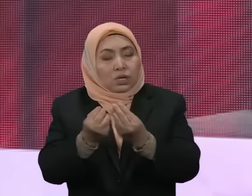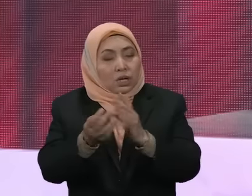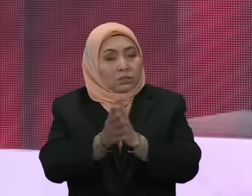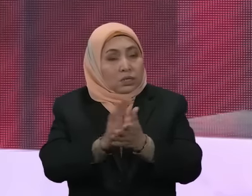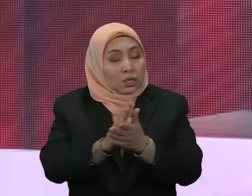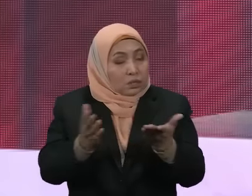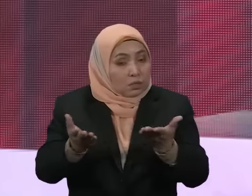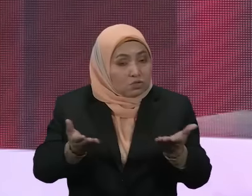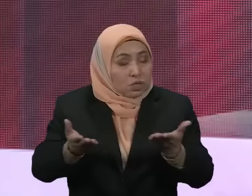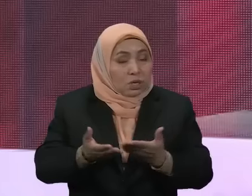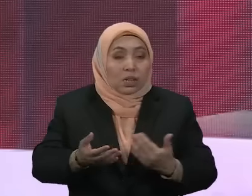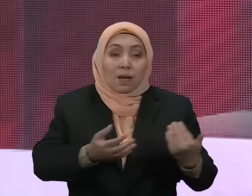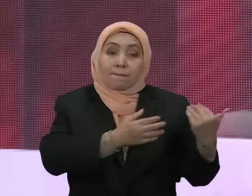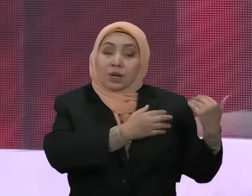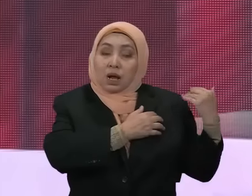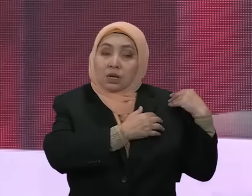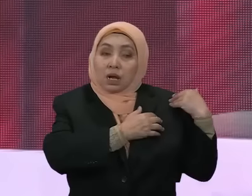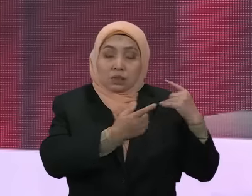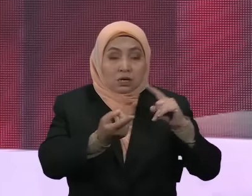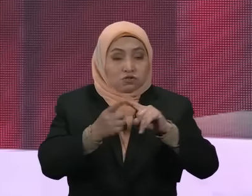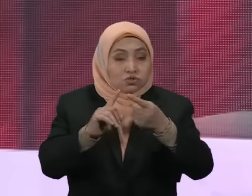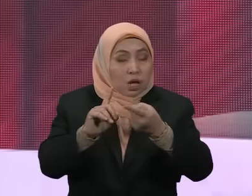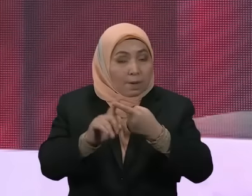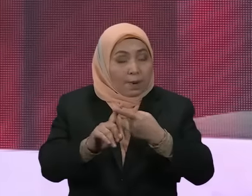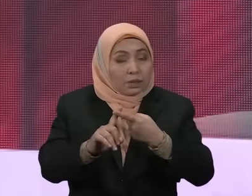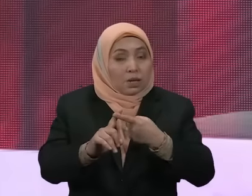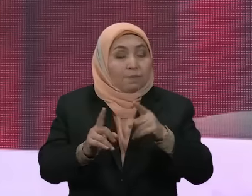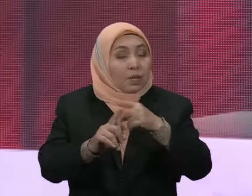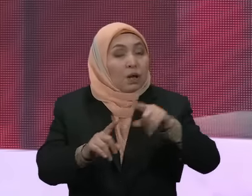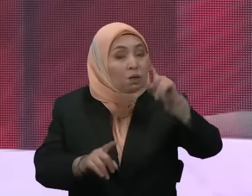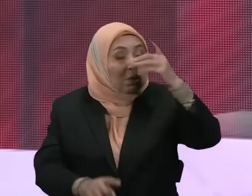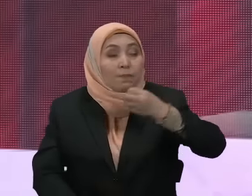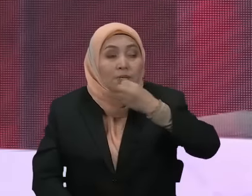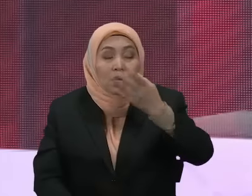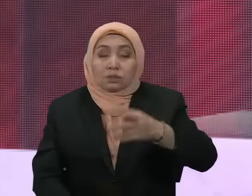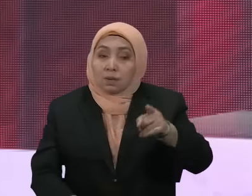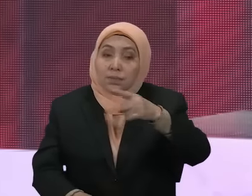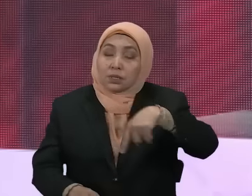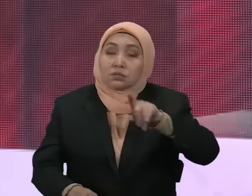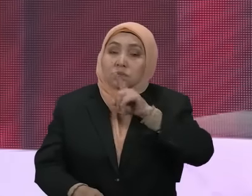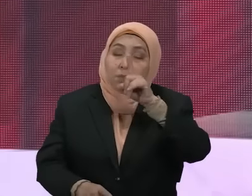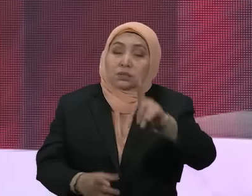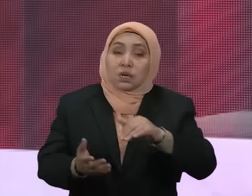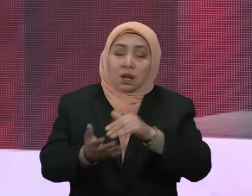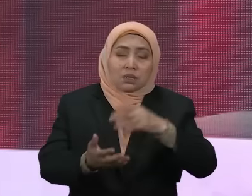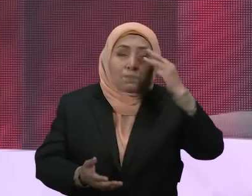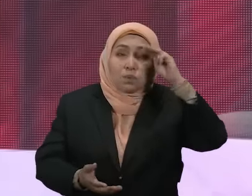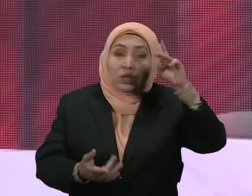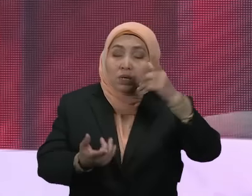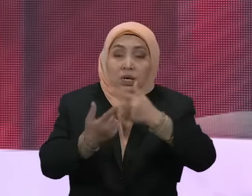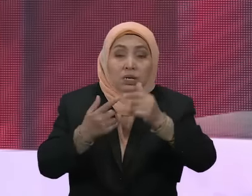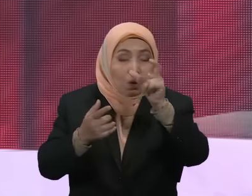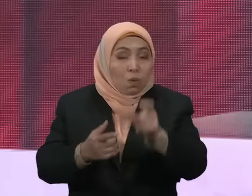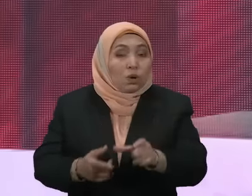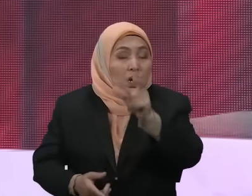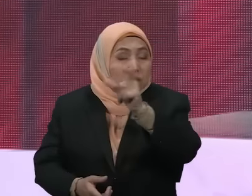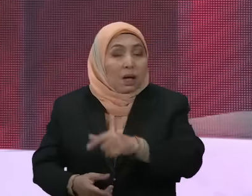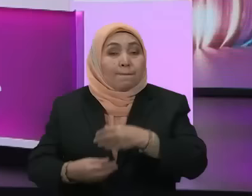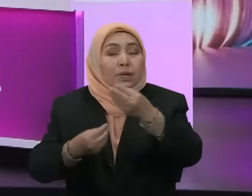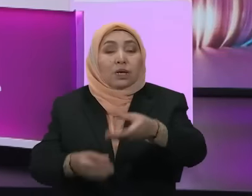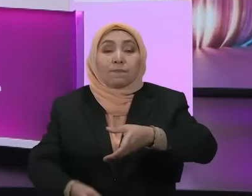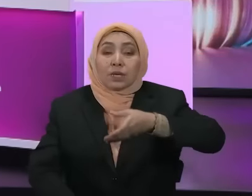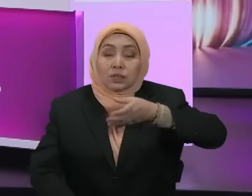di sinilah peranan para sahabat bila Allah menyatakan mereka ini sebenarnya lebih mulia daripada orang yang beri